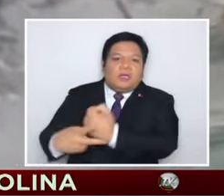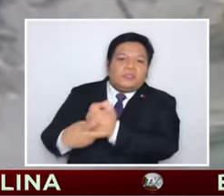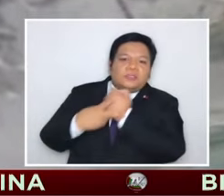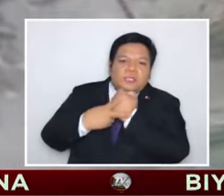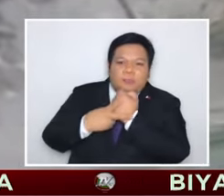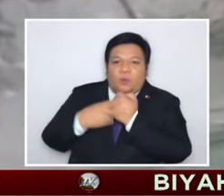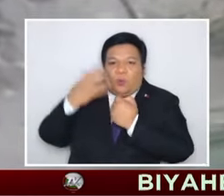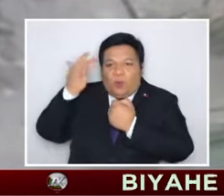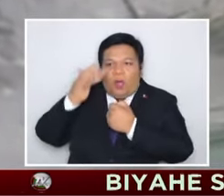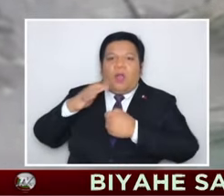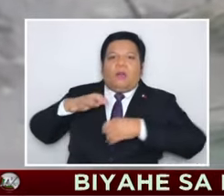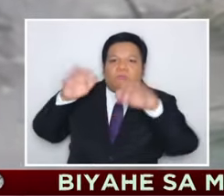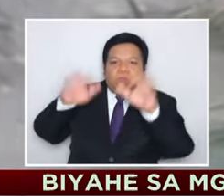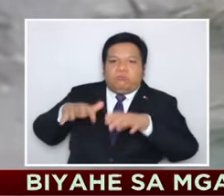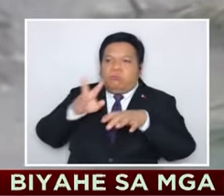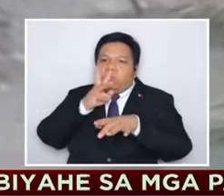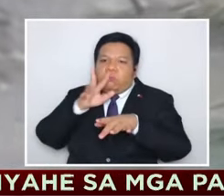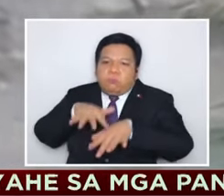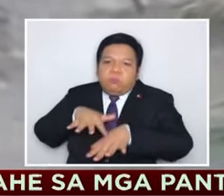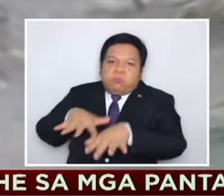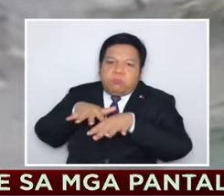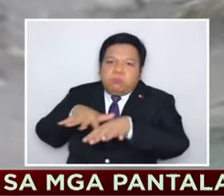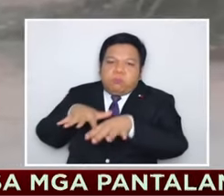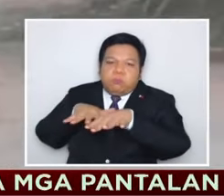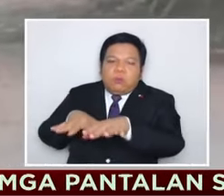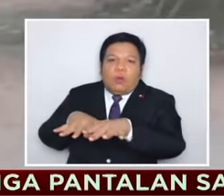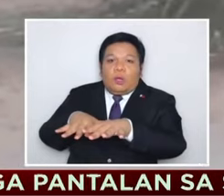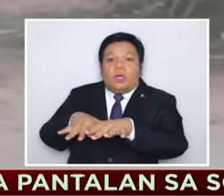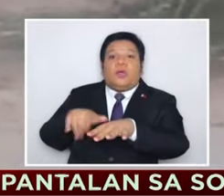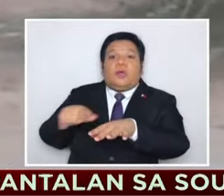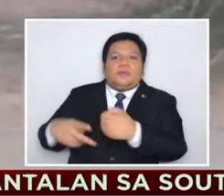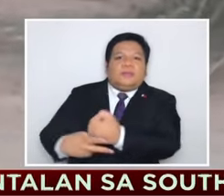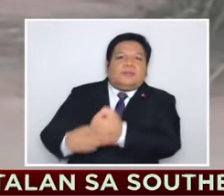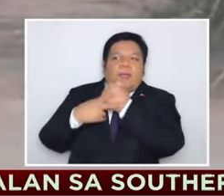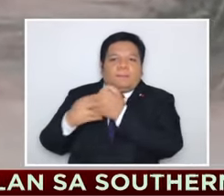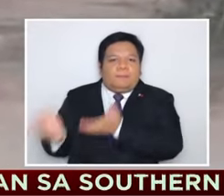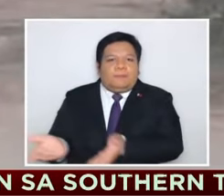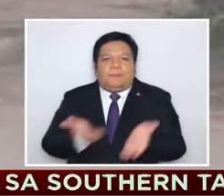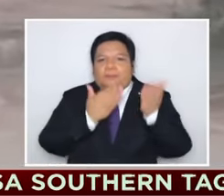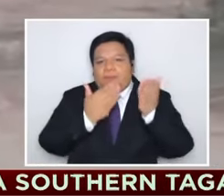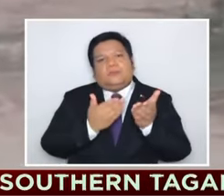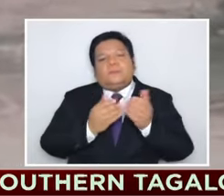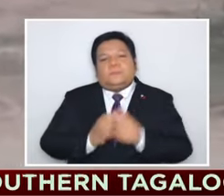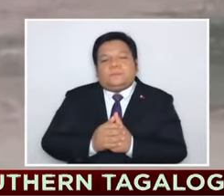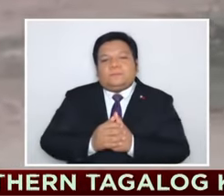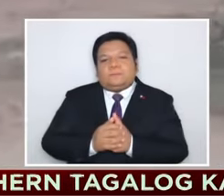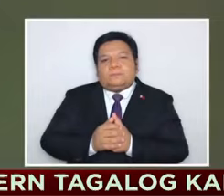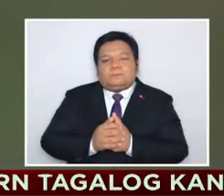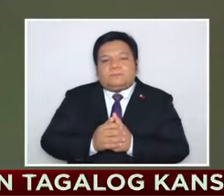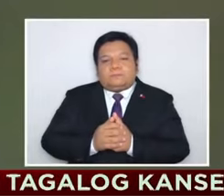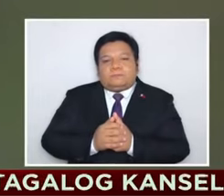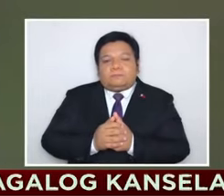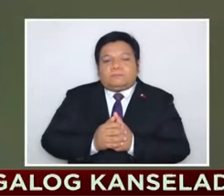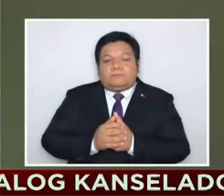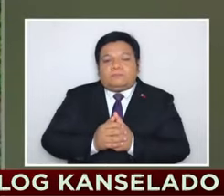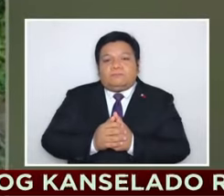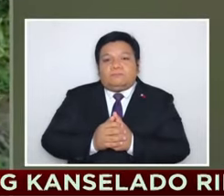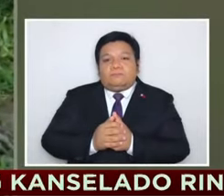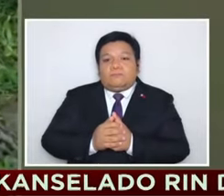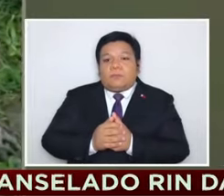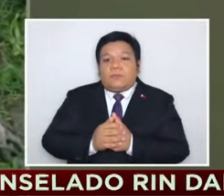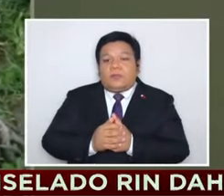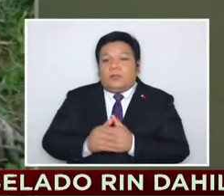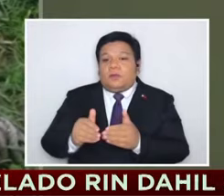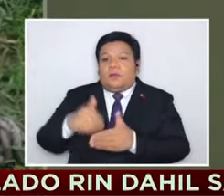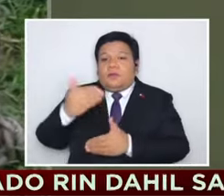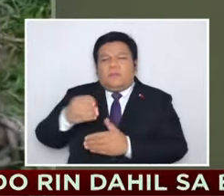ang malakas na ulan. Maswerteng nailigtas at nadala sa mataas na bahagi ng lugar ang dalawang kalabaw. Sa barangay Durog naman,